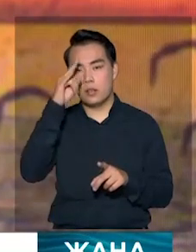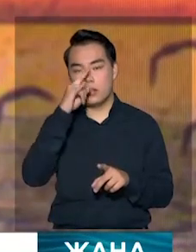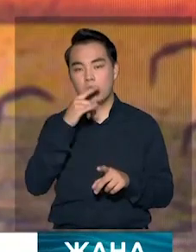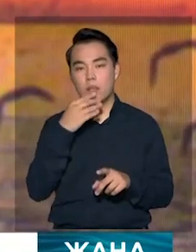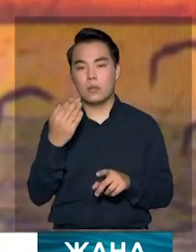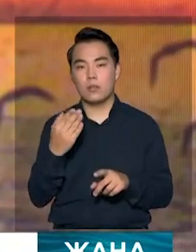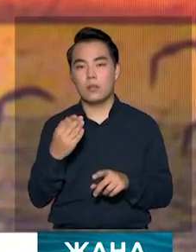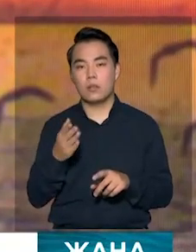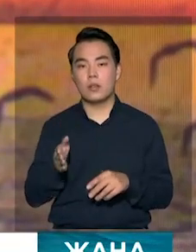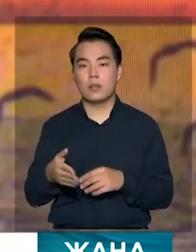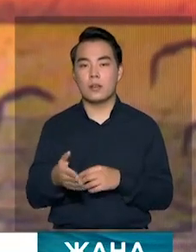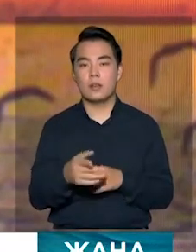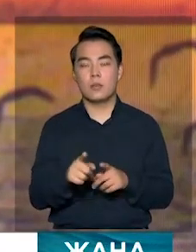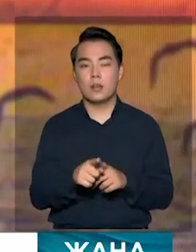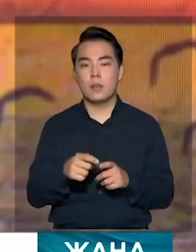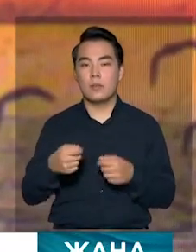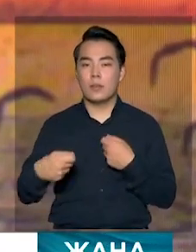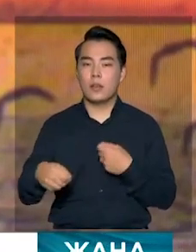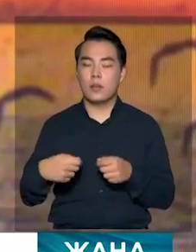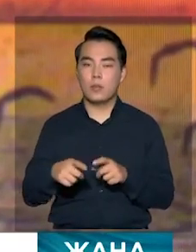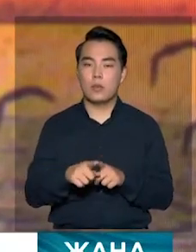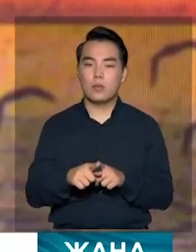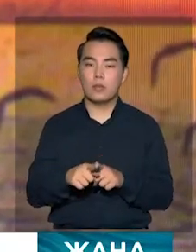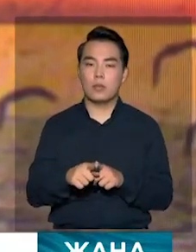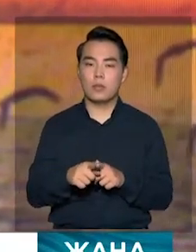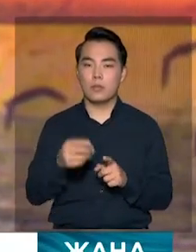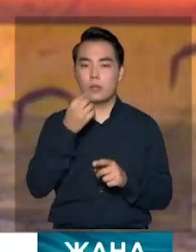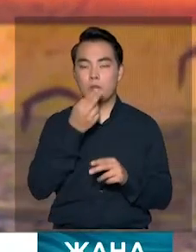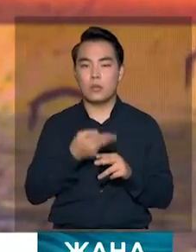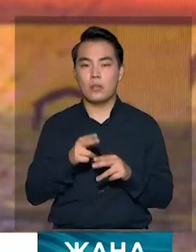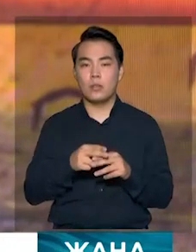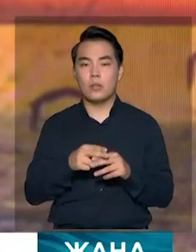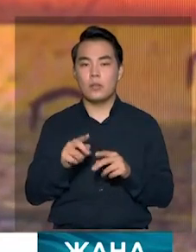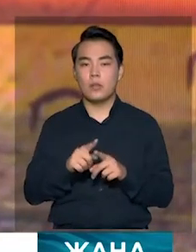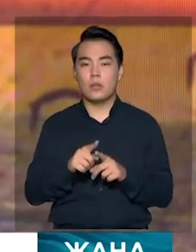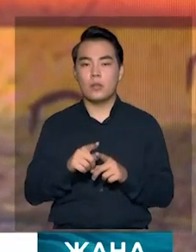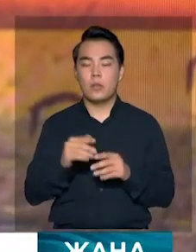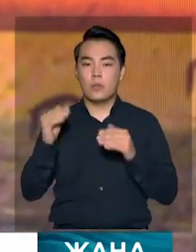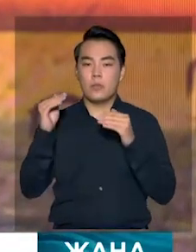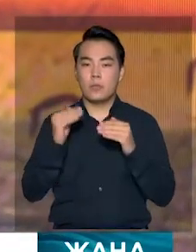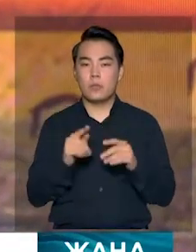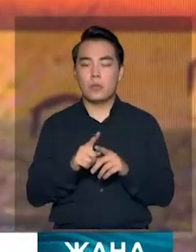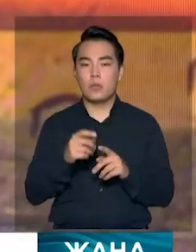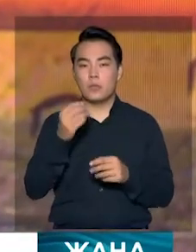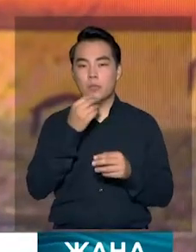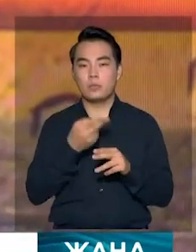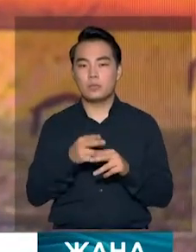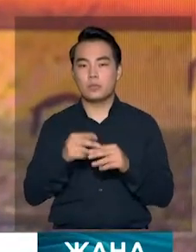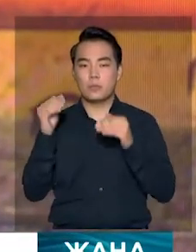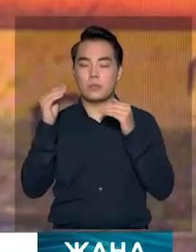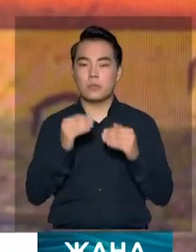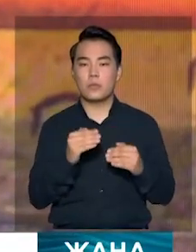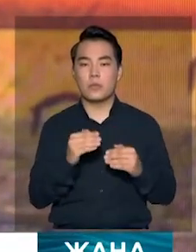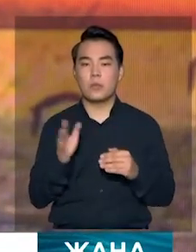Қазақстандағы балық өнімдерін тұтынудың жаңағы мәдениетінің төмендігі. ол жөнінде мынау